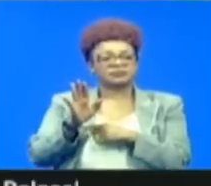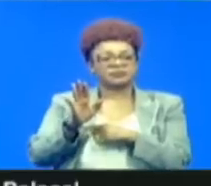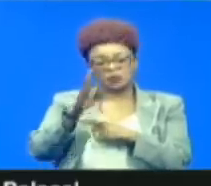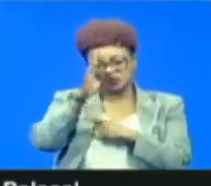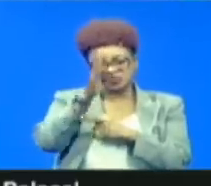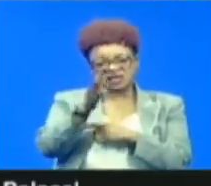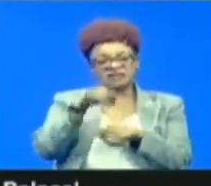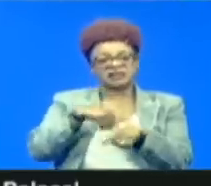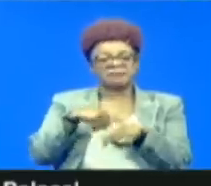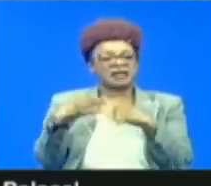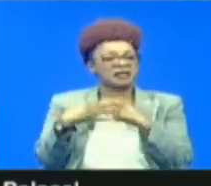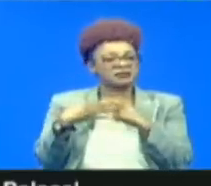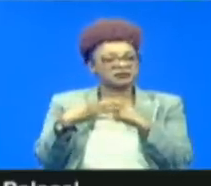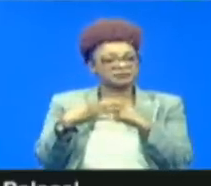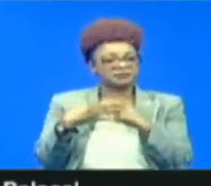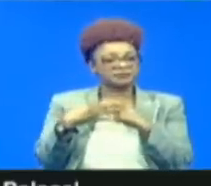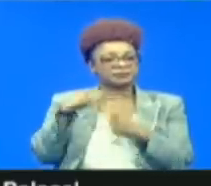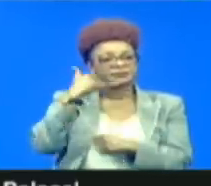2 nikapigiwa, nikaambiwa